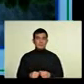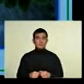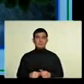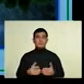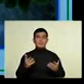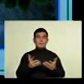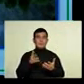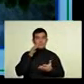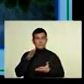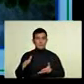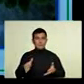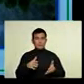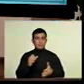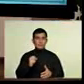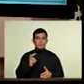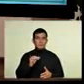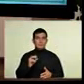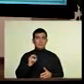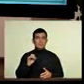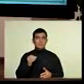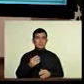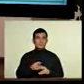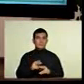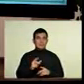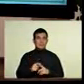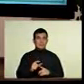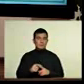Какая река Амударья? Найдите в тексте.